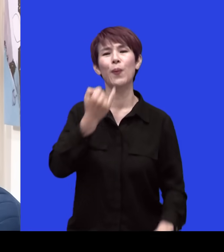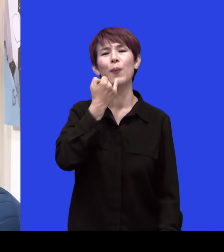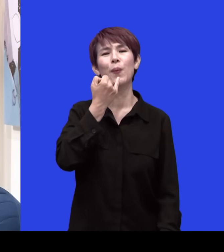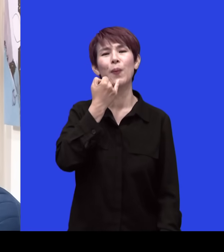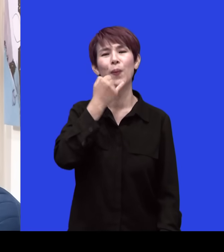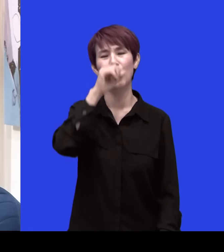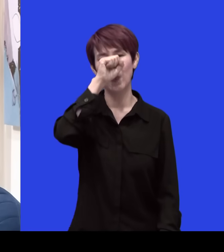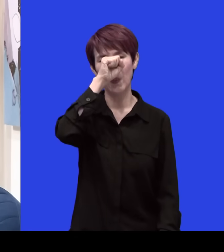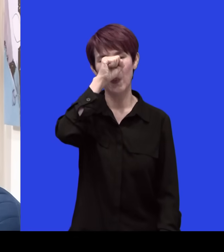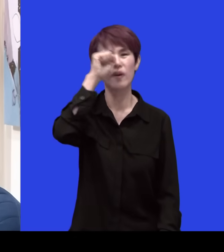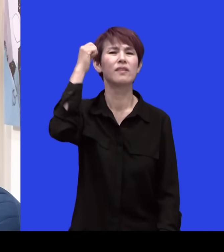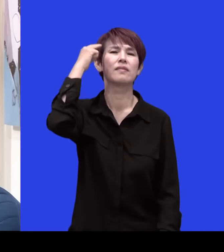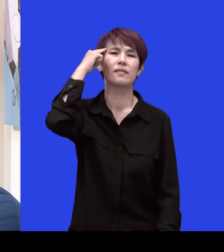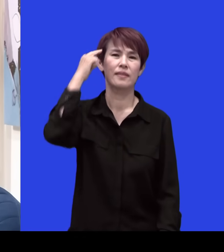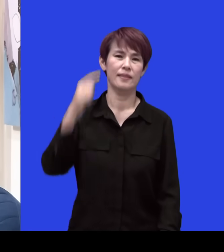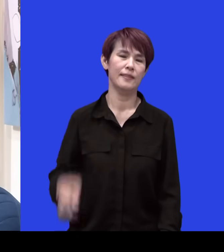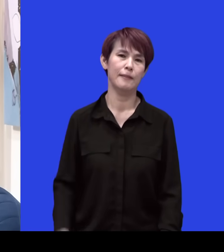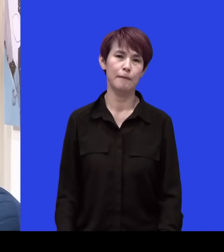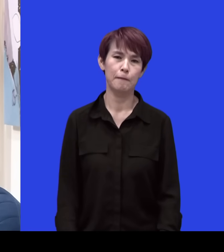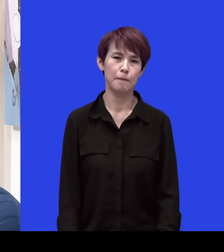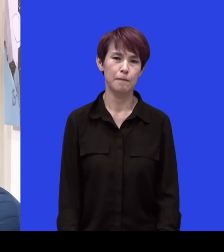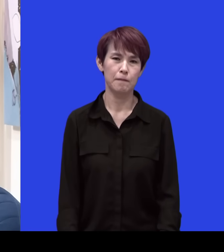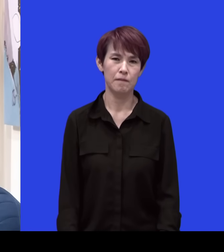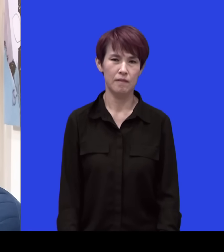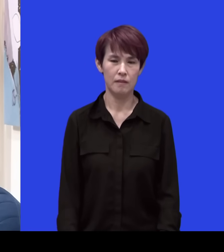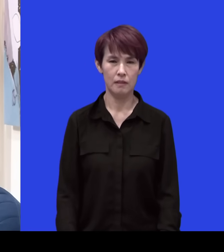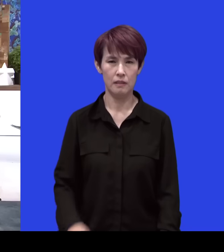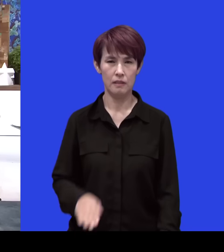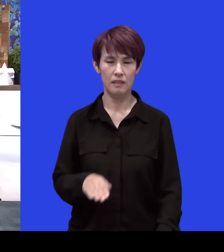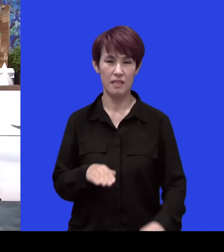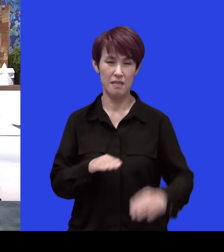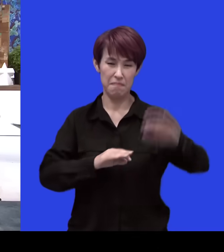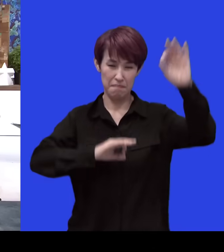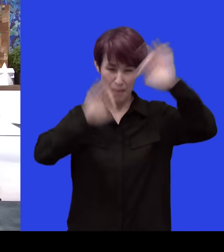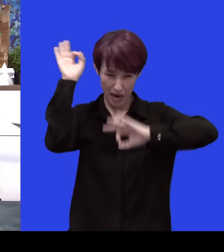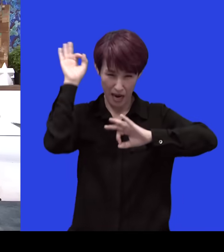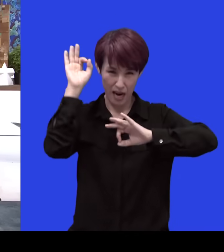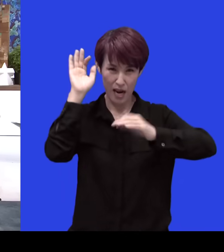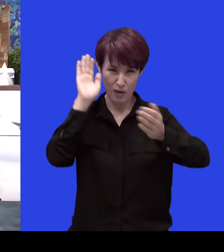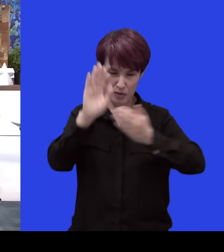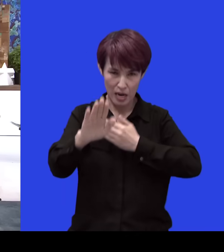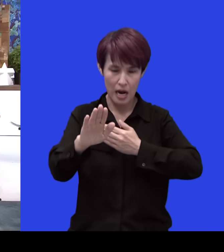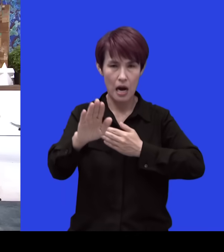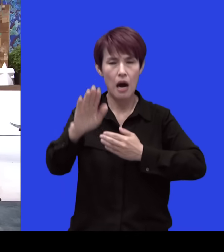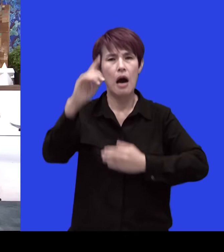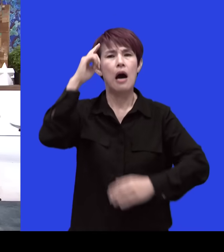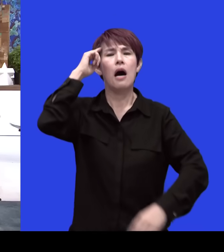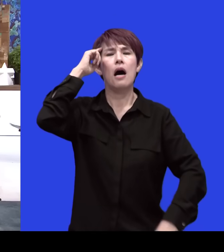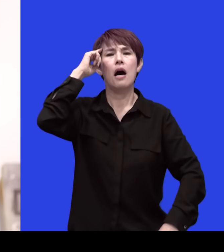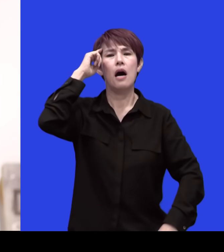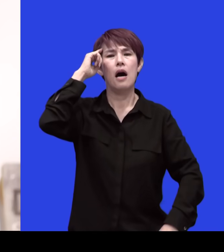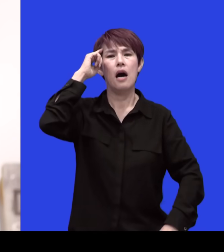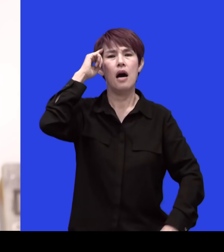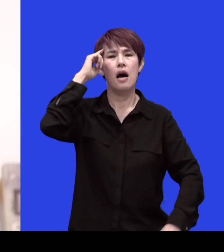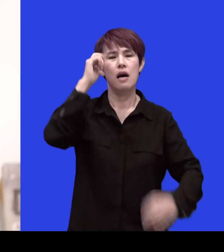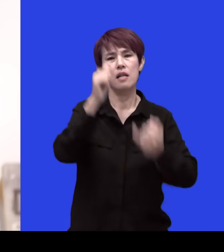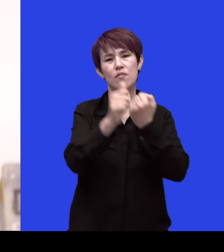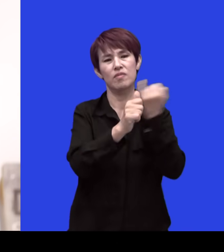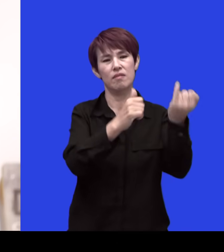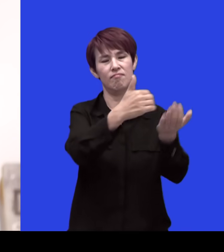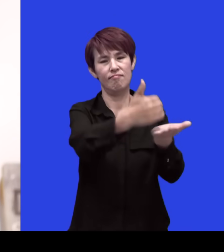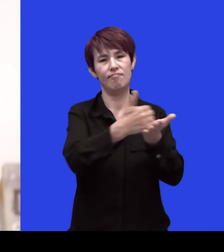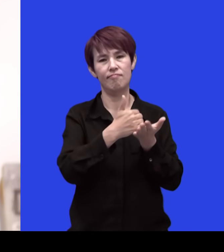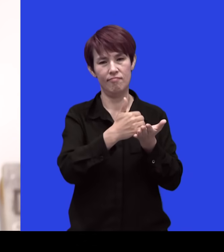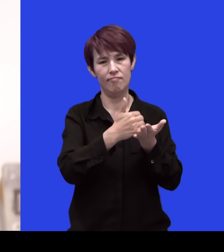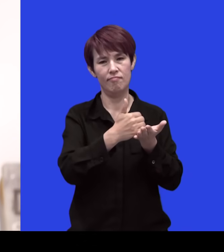적당하고 맞다. 그렇게 생각했는데 사고 덜컥 나고 나서 우리 사람이 뭐를 느꼈는지